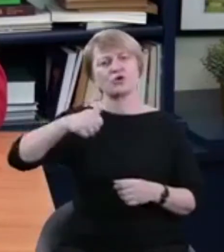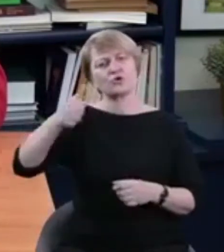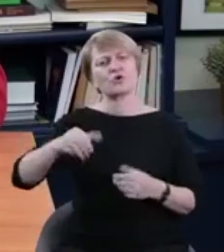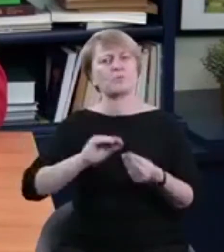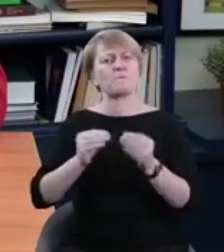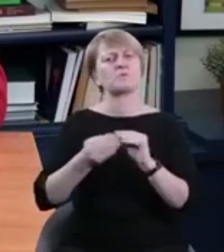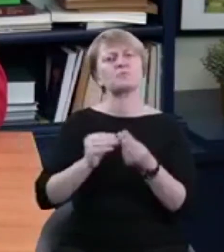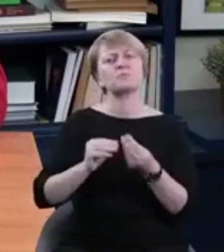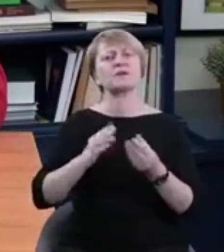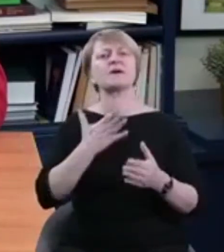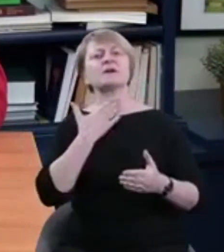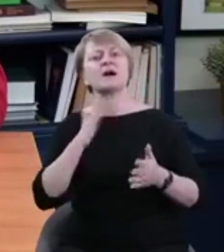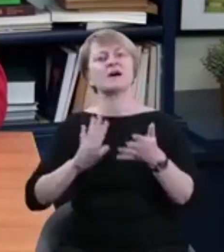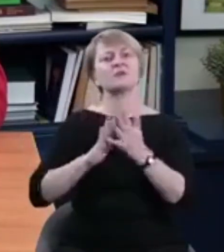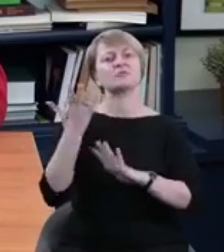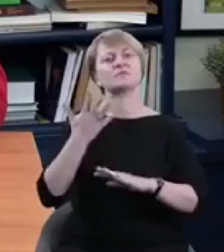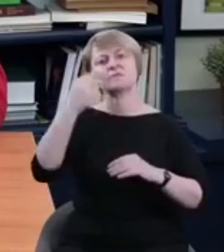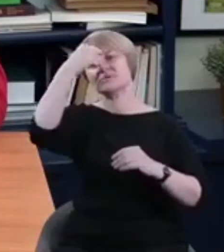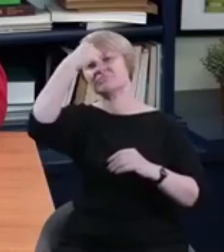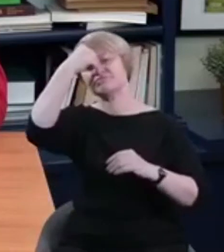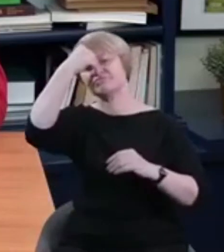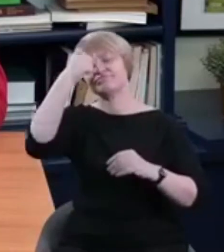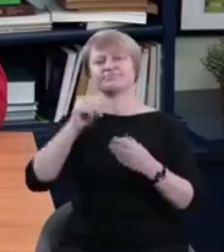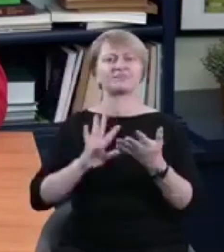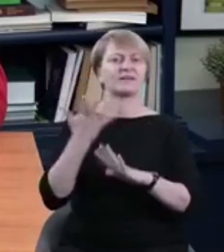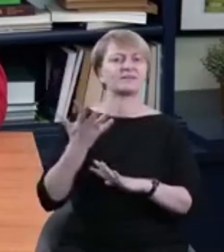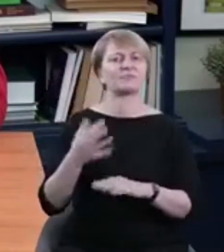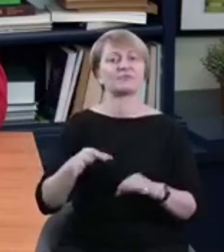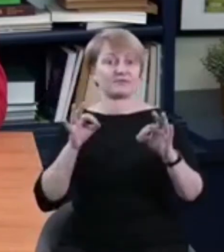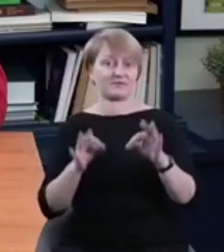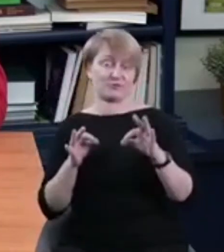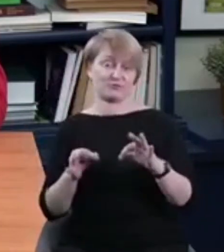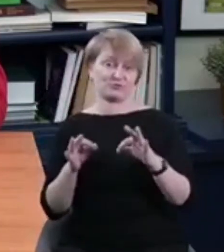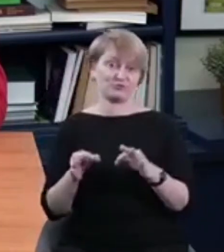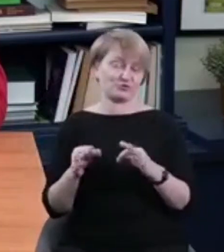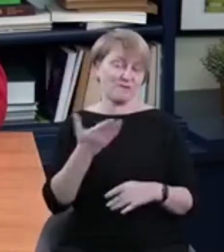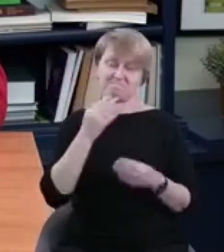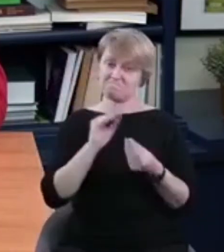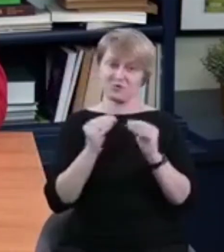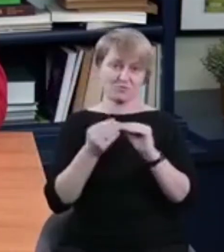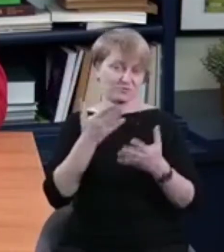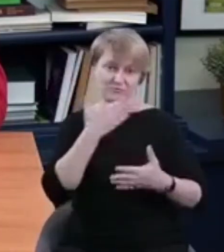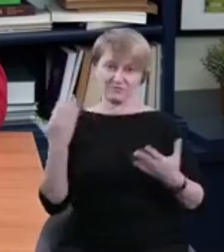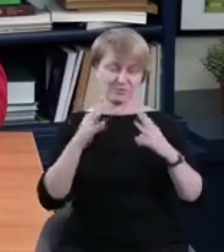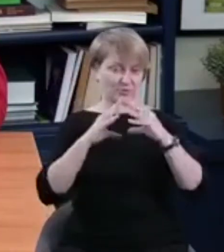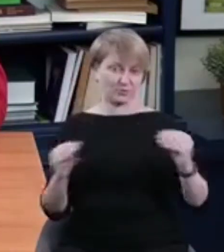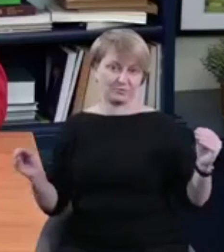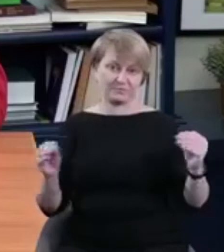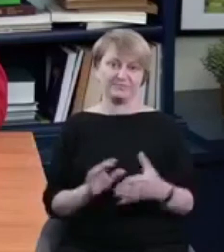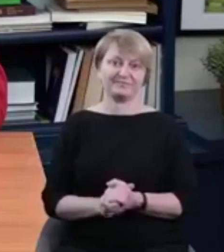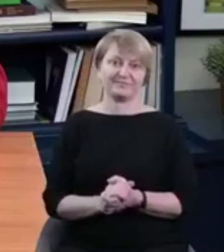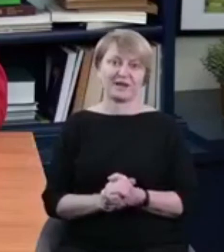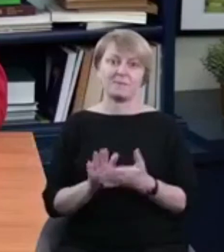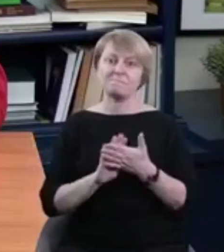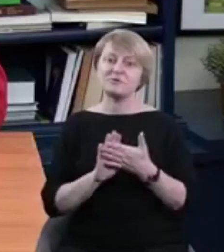zapaleniem gardła a dzisiaj a dzisiaj takich problemów już nie mam przepraszam